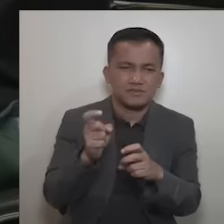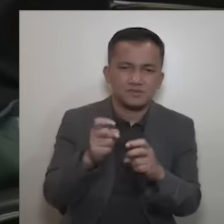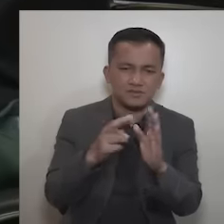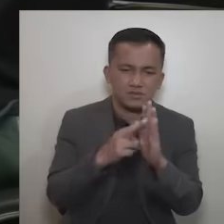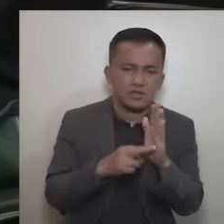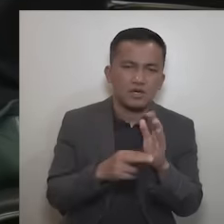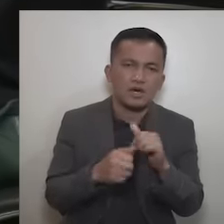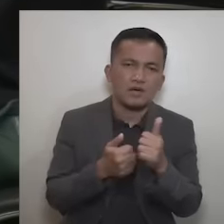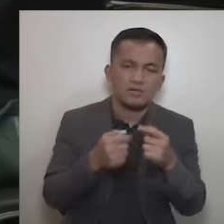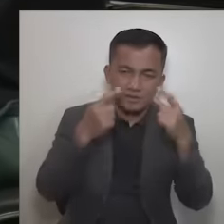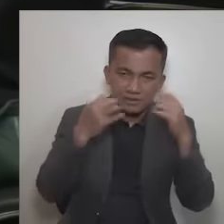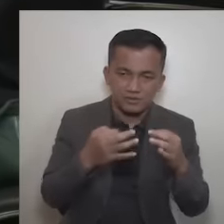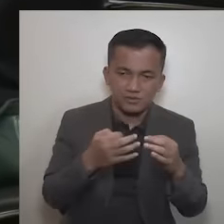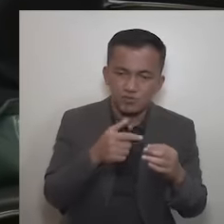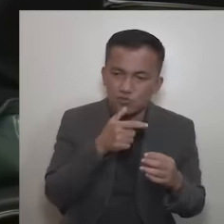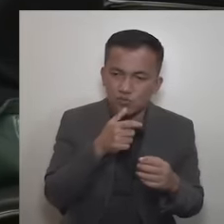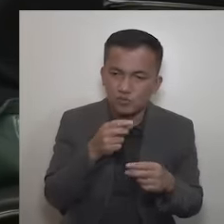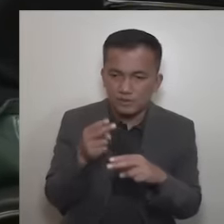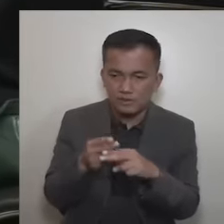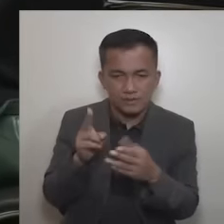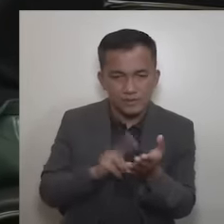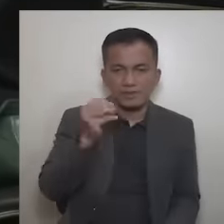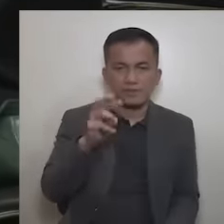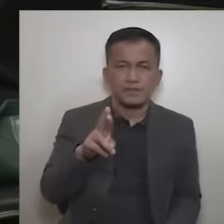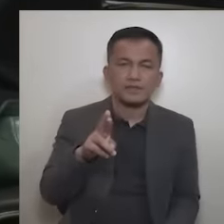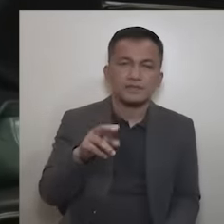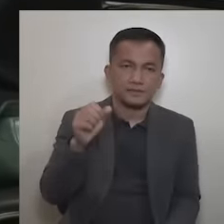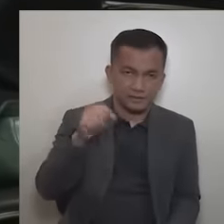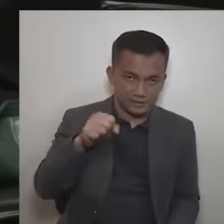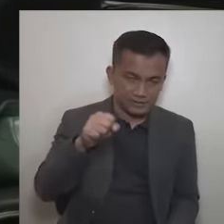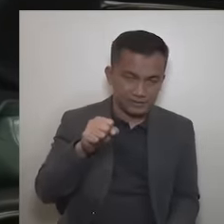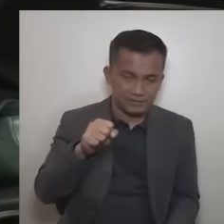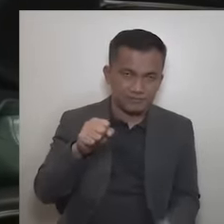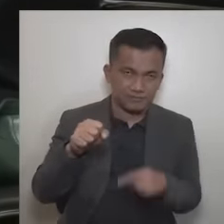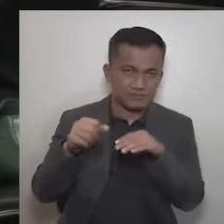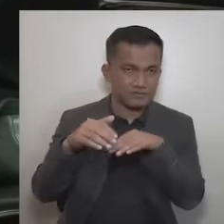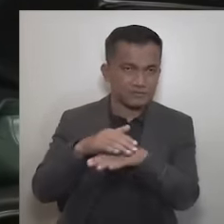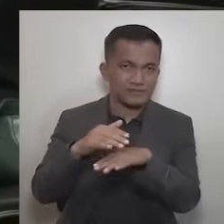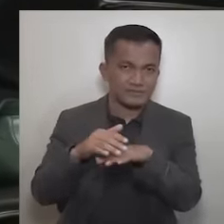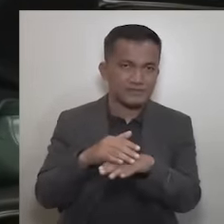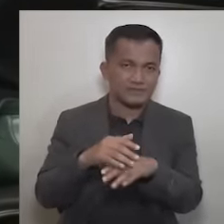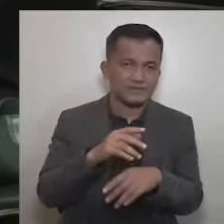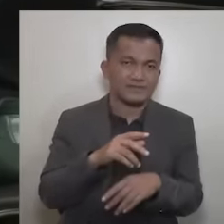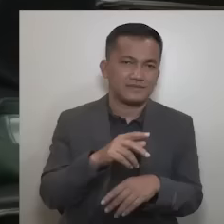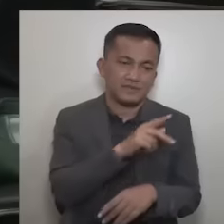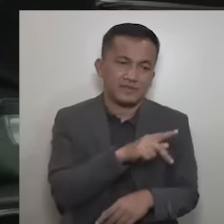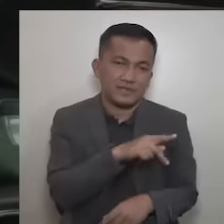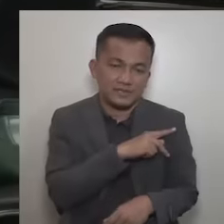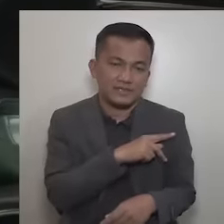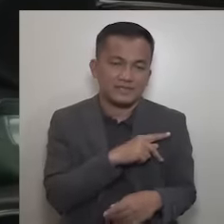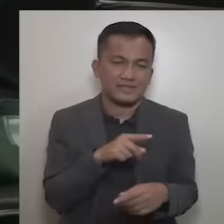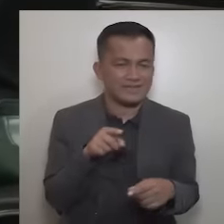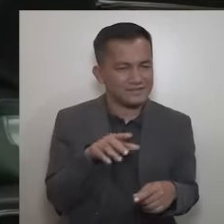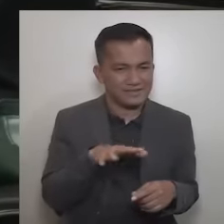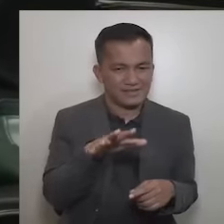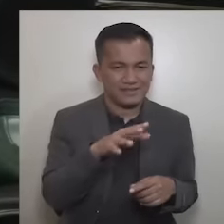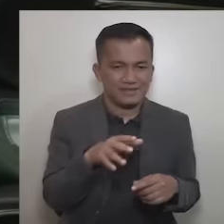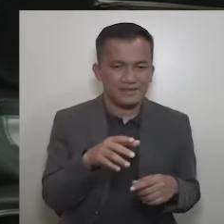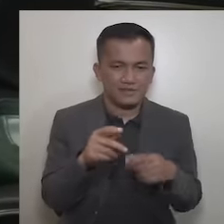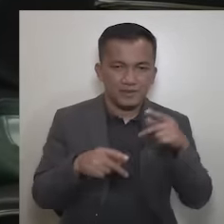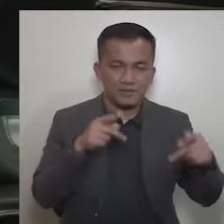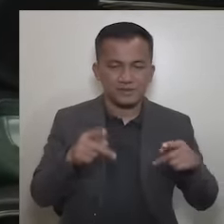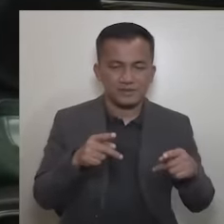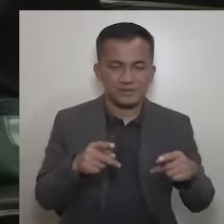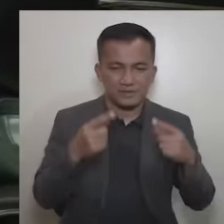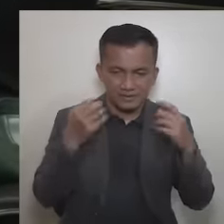to decide on kanino i-MR. Mm-hmm. So, I guess dito nga rin papasok yung personality ng mga tao